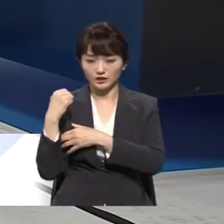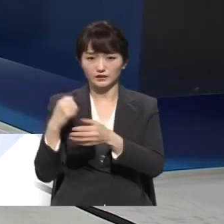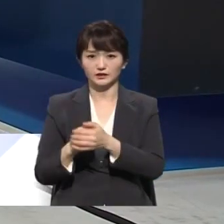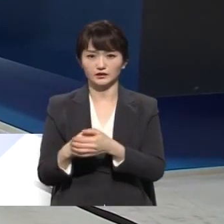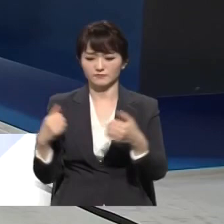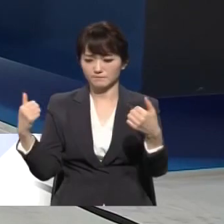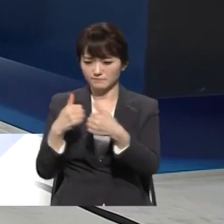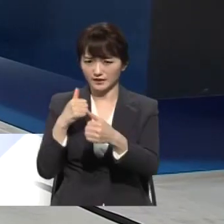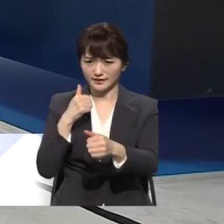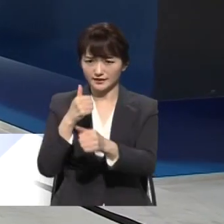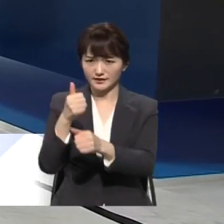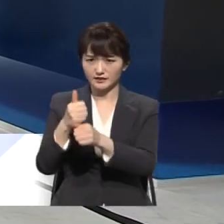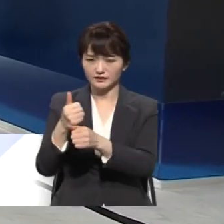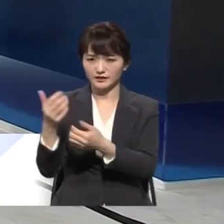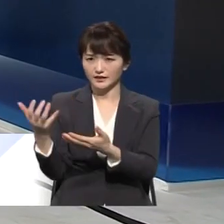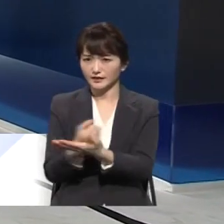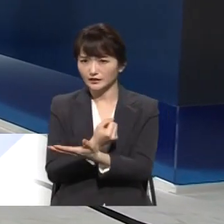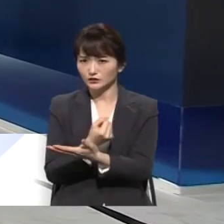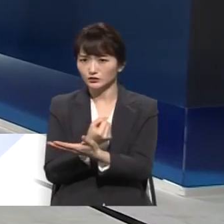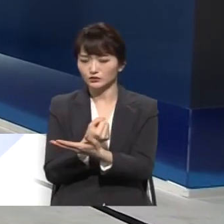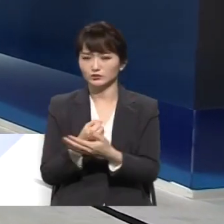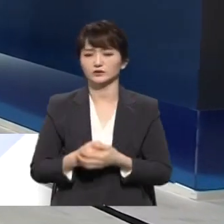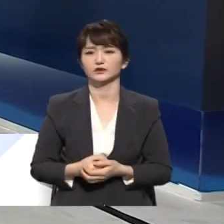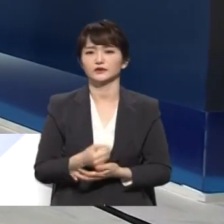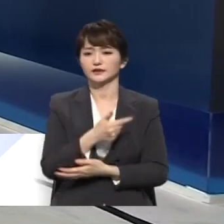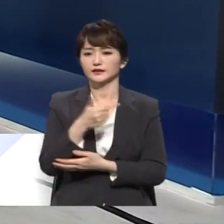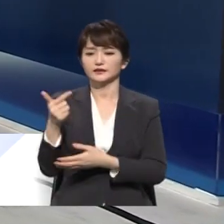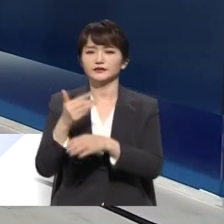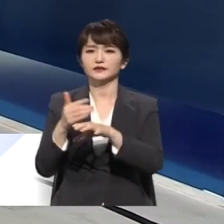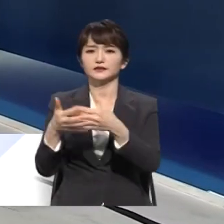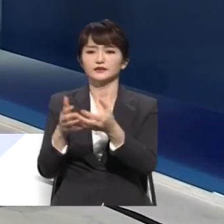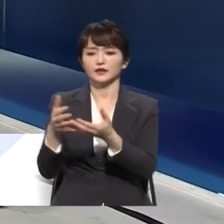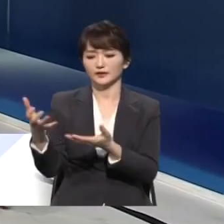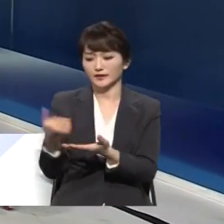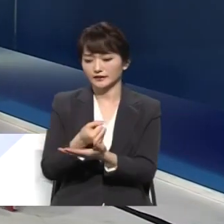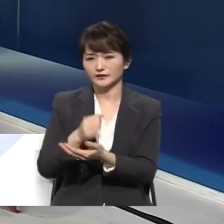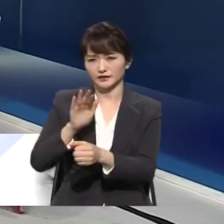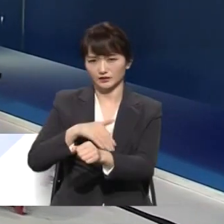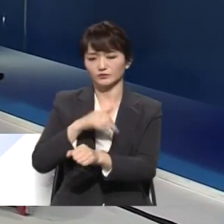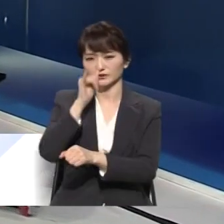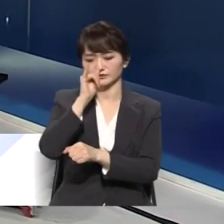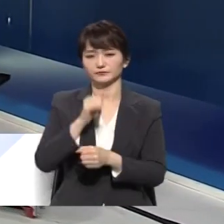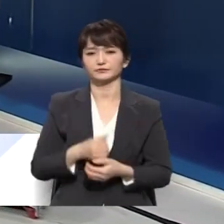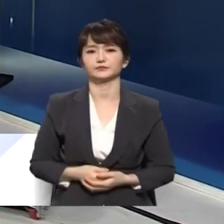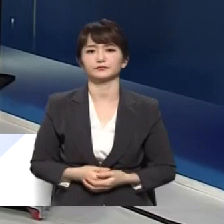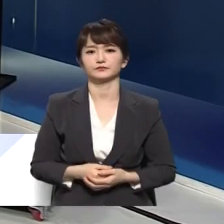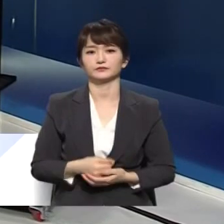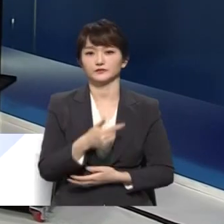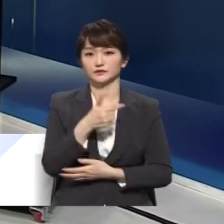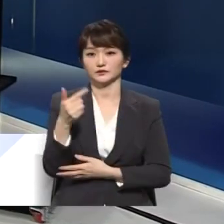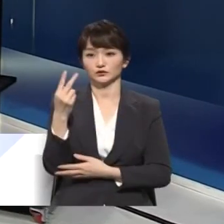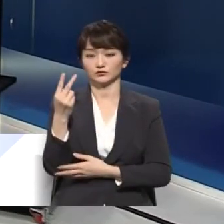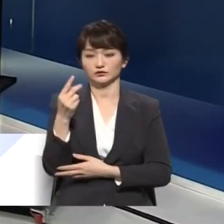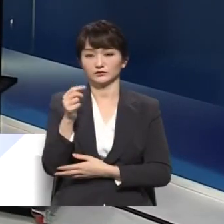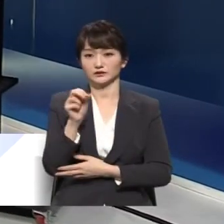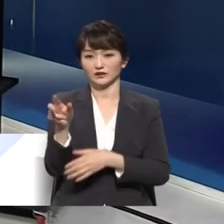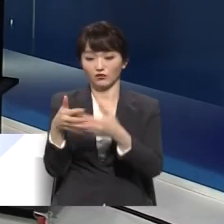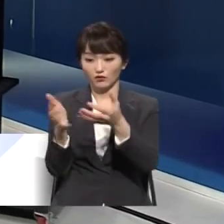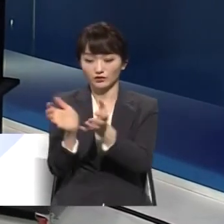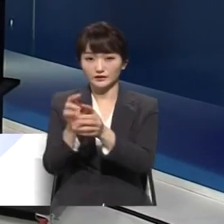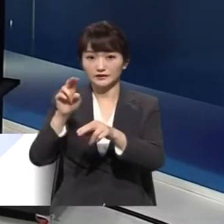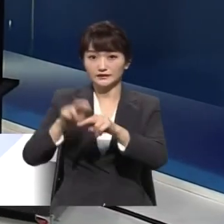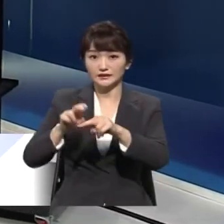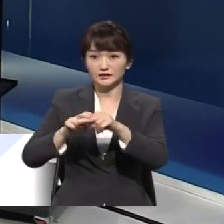방식과 그 걸에 양 당의 독과점이 있다고 지적합니다 거대 양당이 국회 의석 의